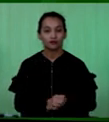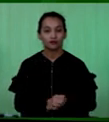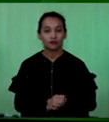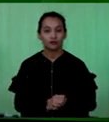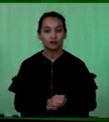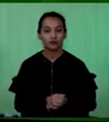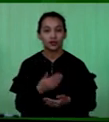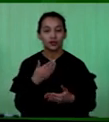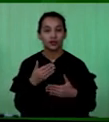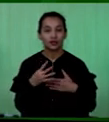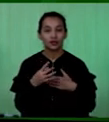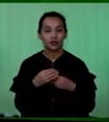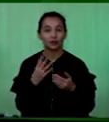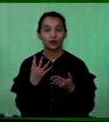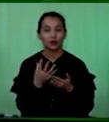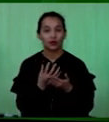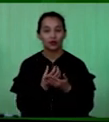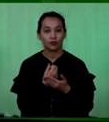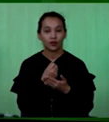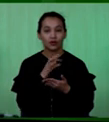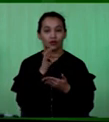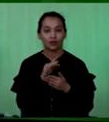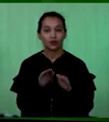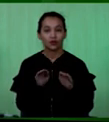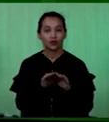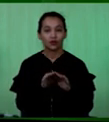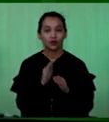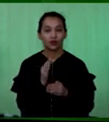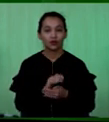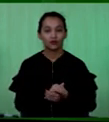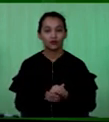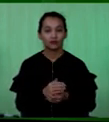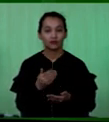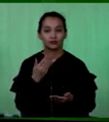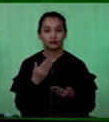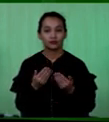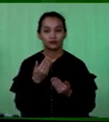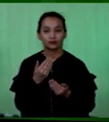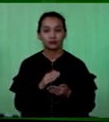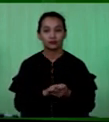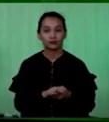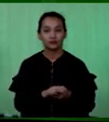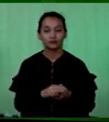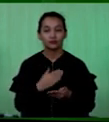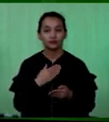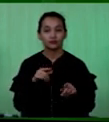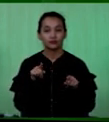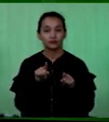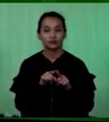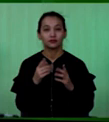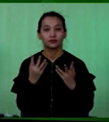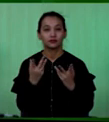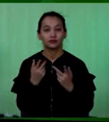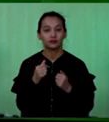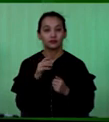Keling, siz bilan topgan yechimni solishtirib ko'rsak. Agarda siz ham menikidek bir xil yechim